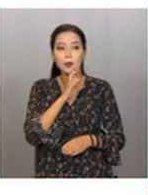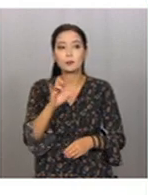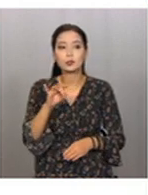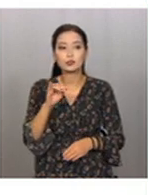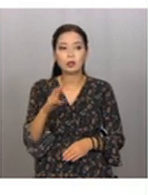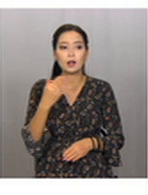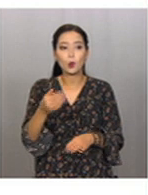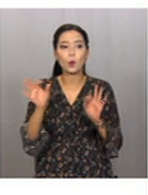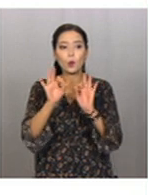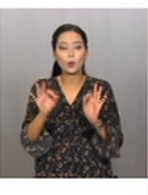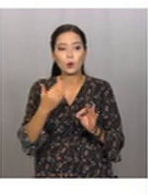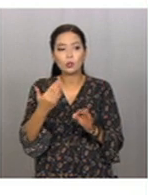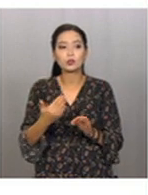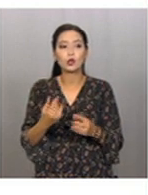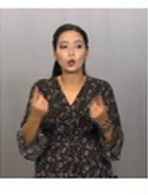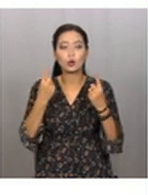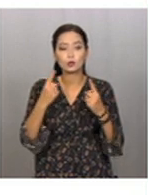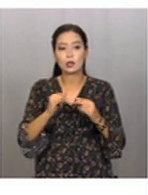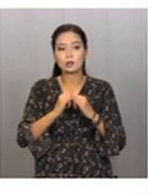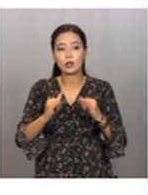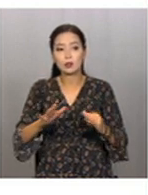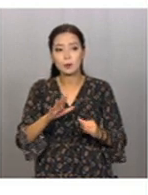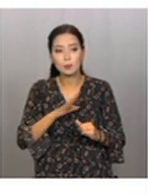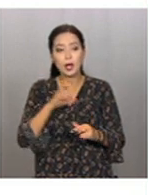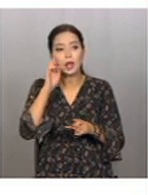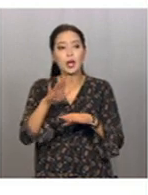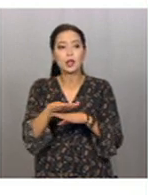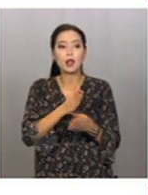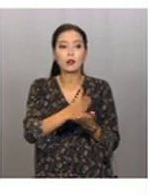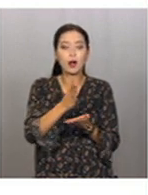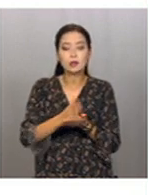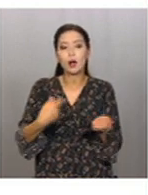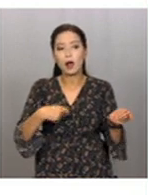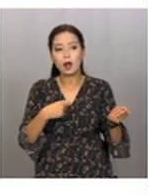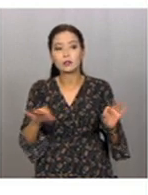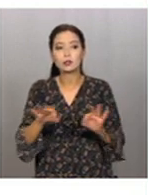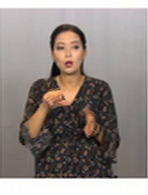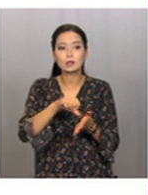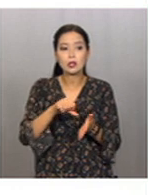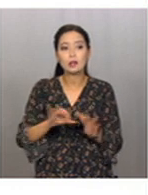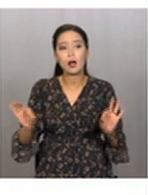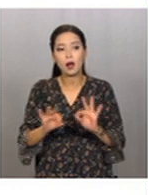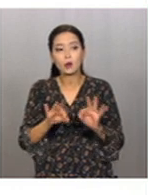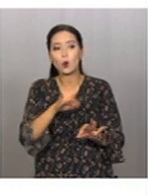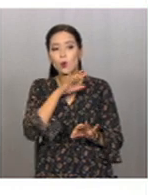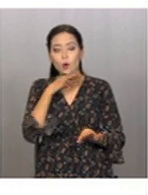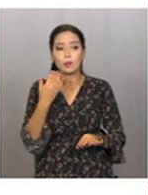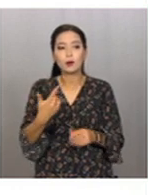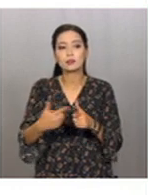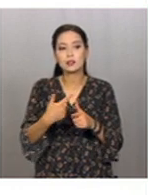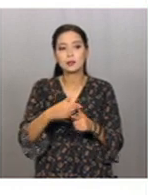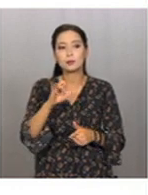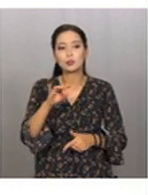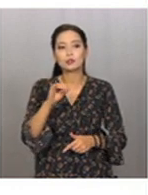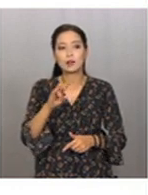күшті дартқан. Ел аралап, айтысқа түсіп, ән салып жүріп, көп ұзамай Біржан Сал деген атаққа ие